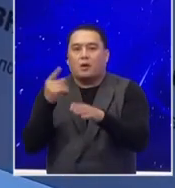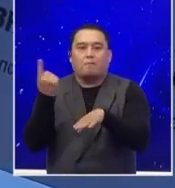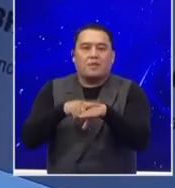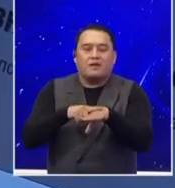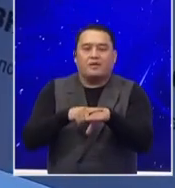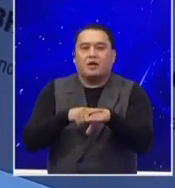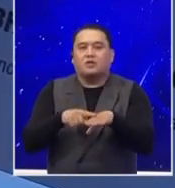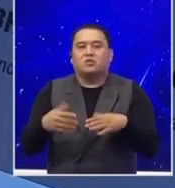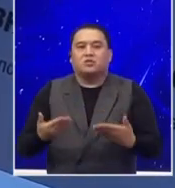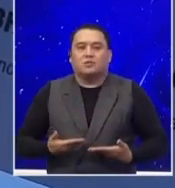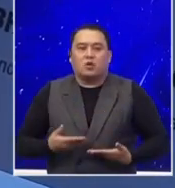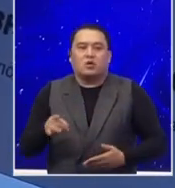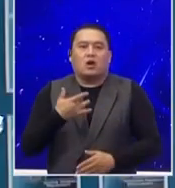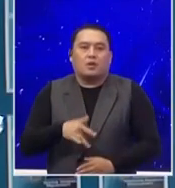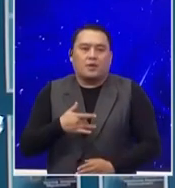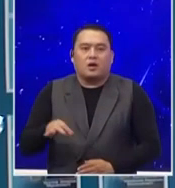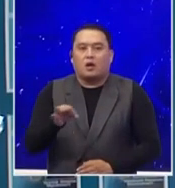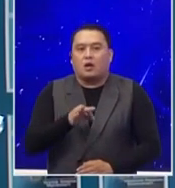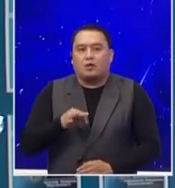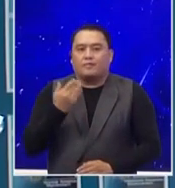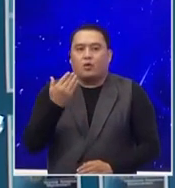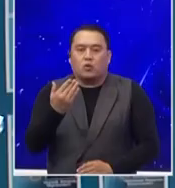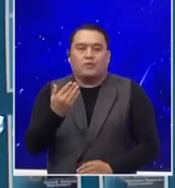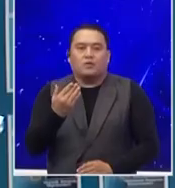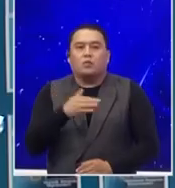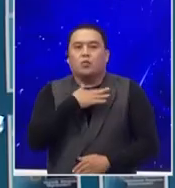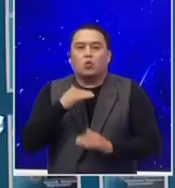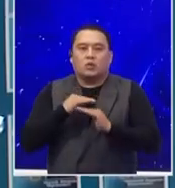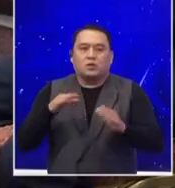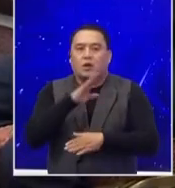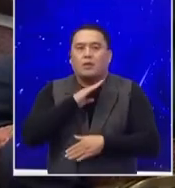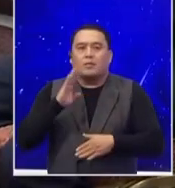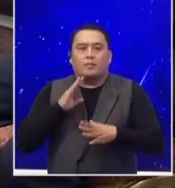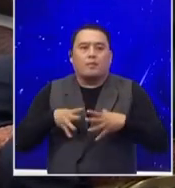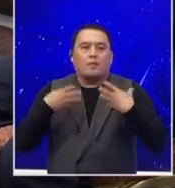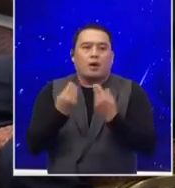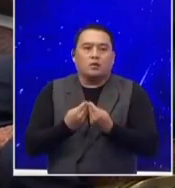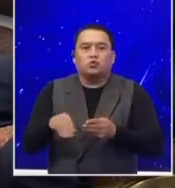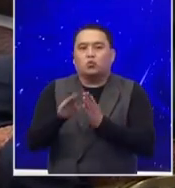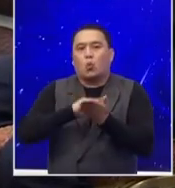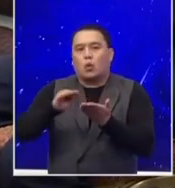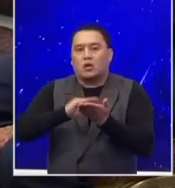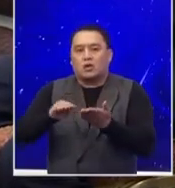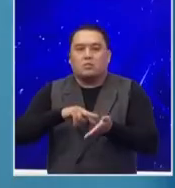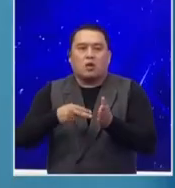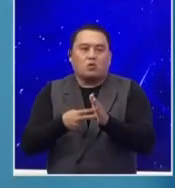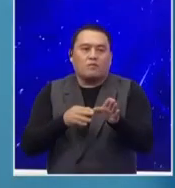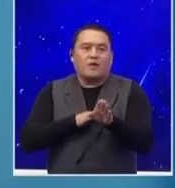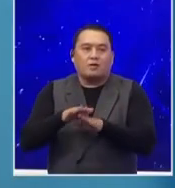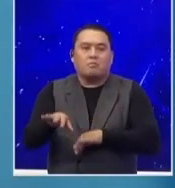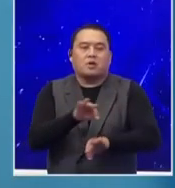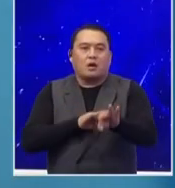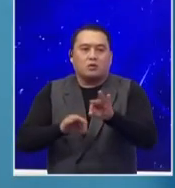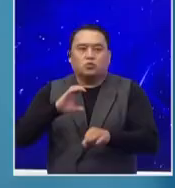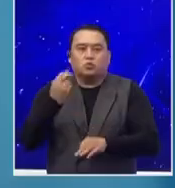тур, и жительница Ажамбылского района Алия Апсеметова. Многодетная мать, общественный деятель и журналист, Алия планирует реализовать проекты